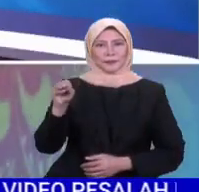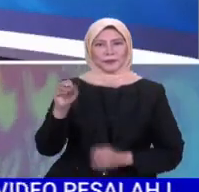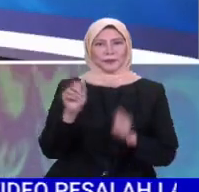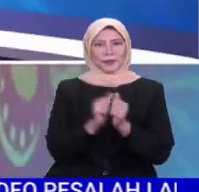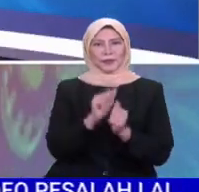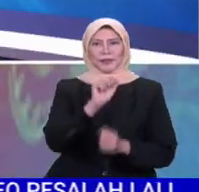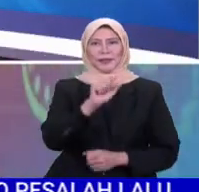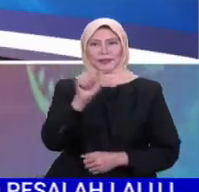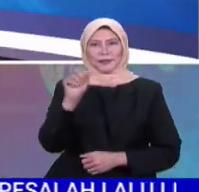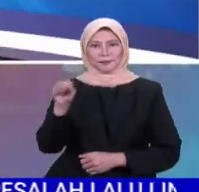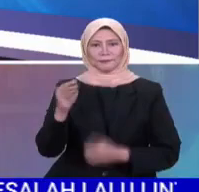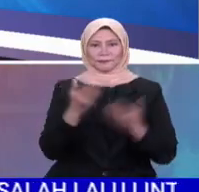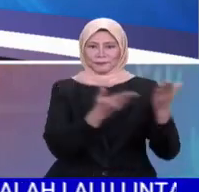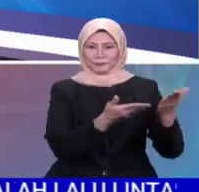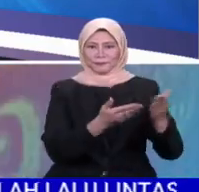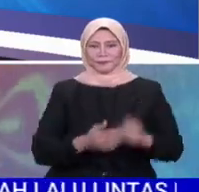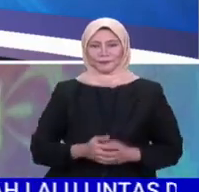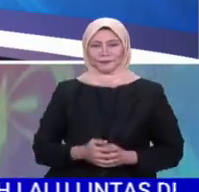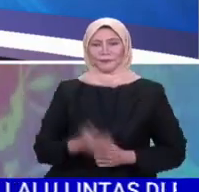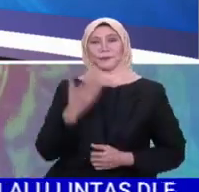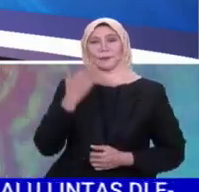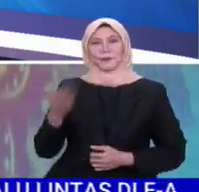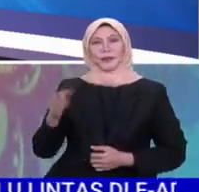Forever sama Azam slogan macam kasih family